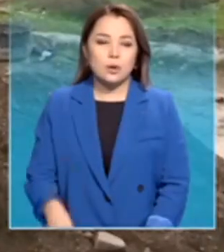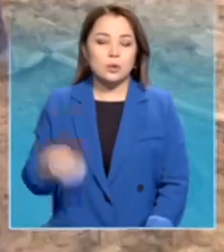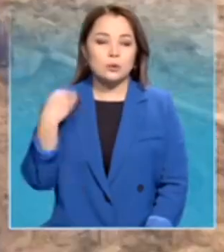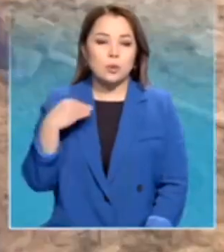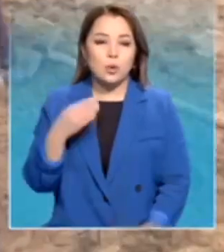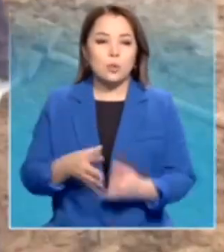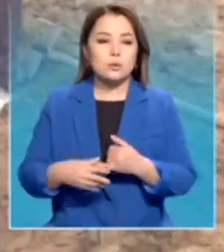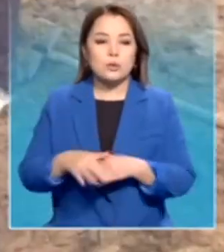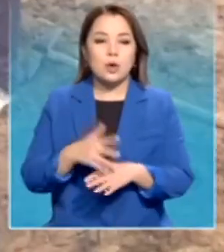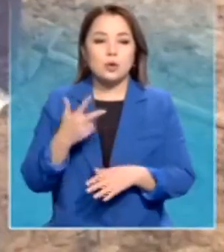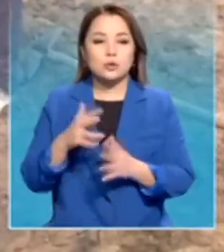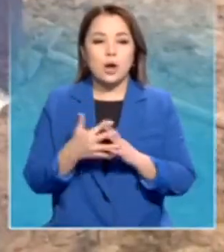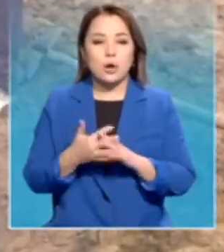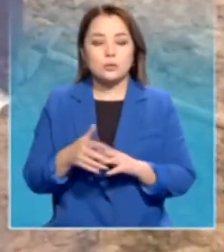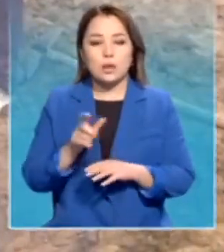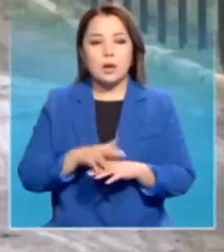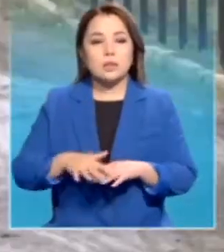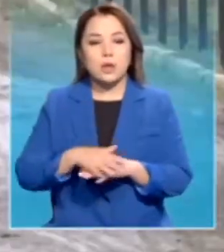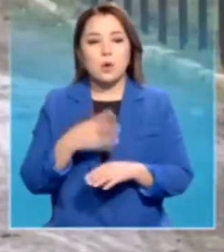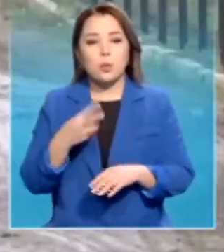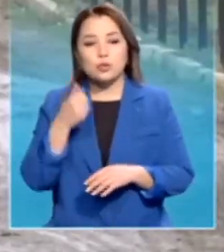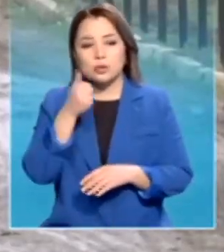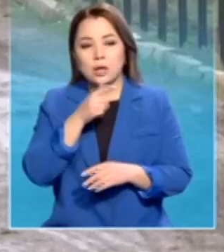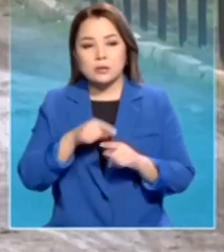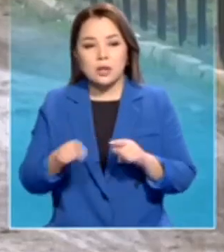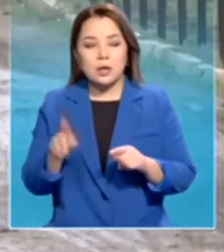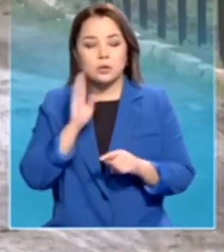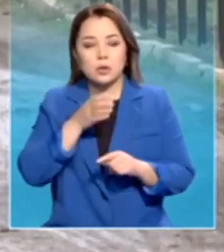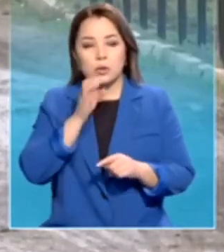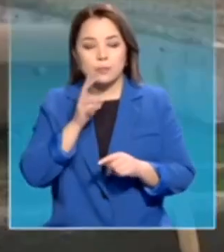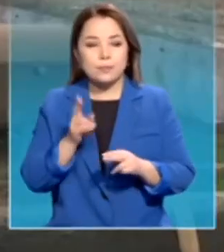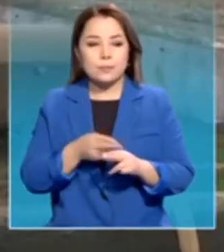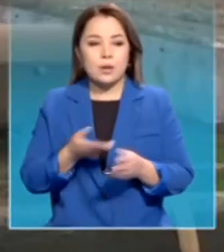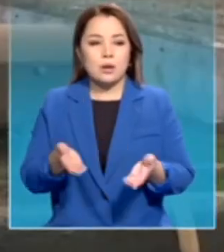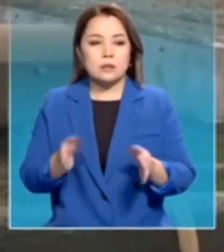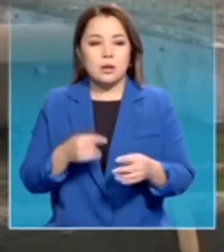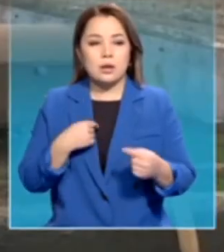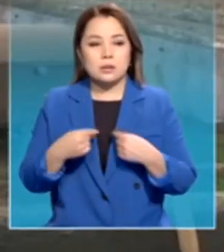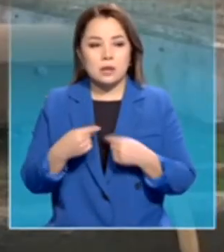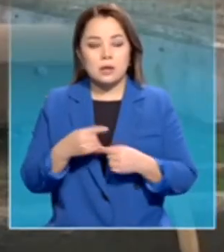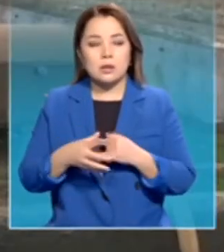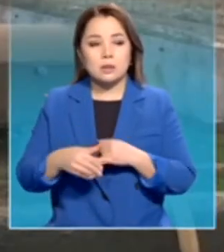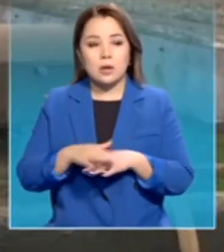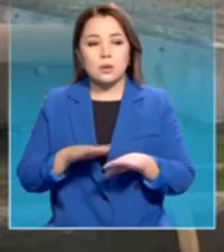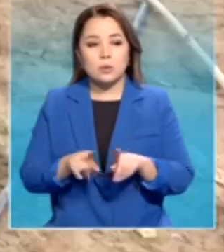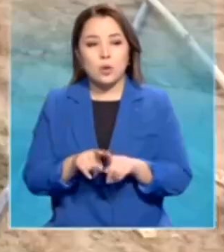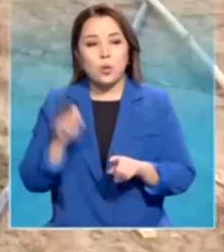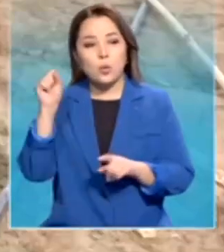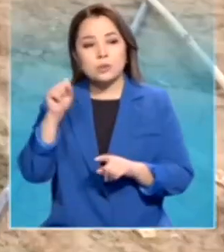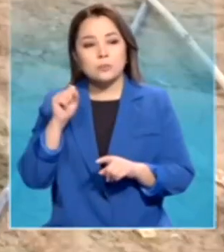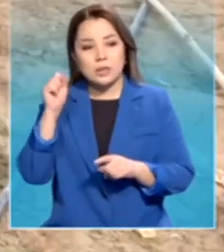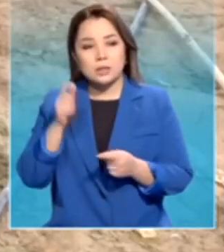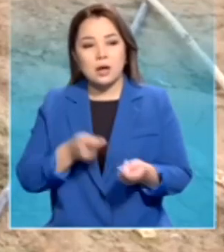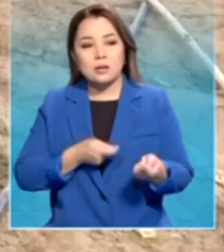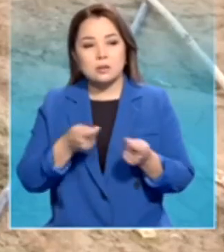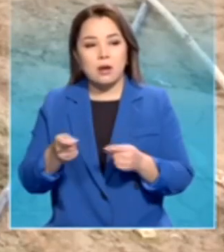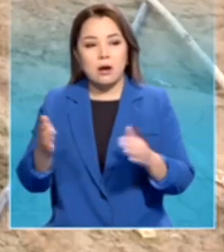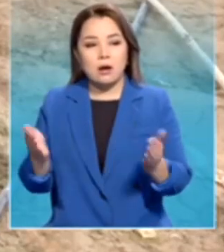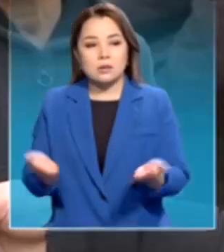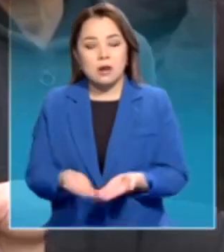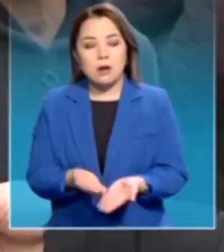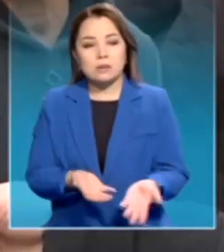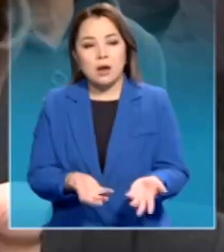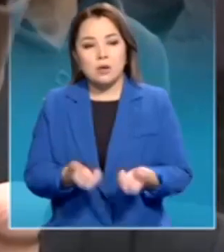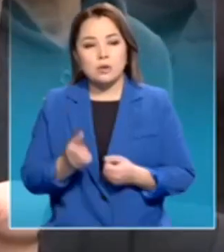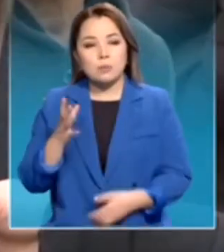Түркістан өңірінде үш ауылдың жұрты 30 жылдан бері таза суға жармай отыр. Тіршілік нәрін Өзбекстаннан келетін арықтан алуға